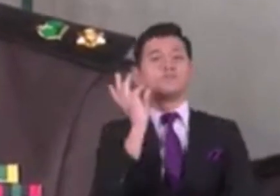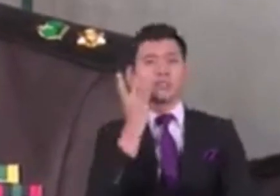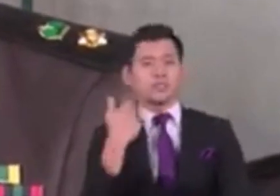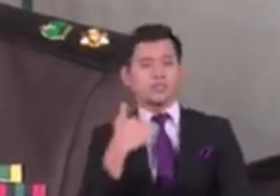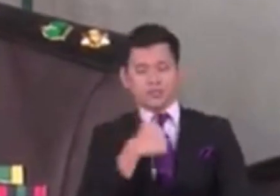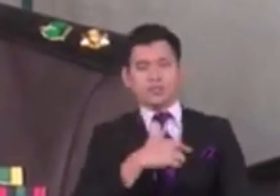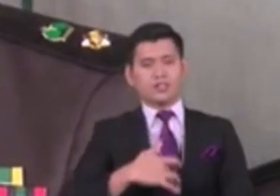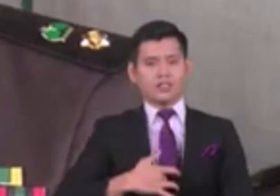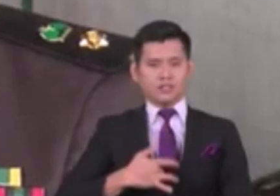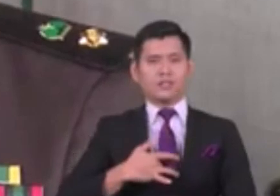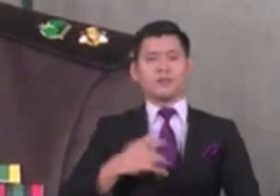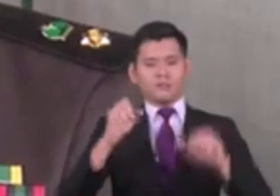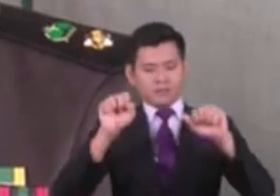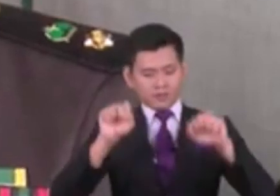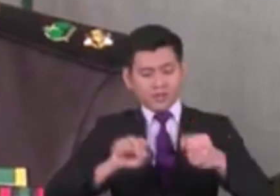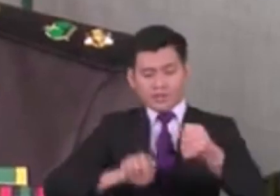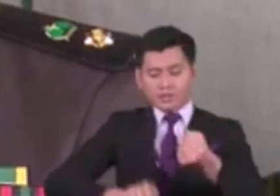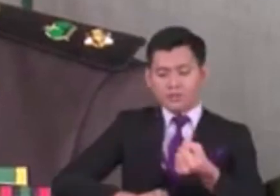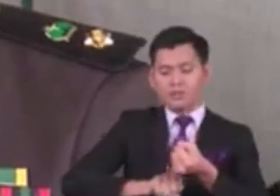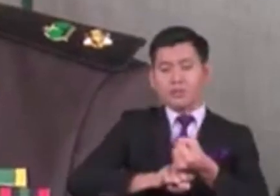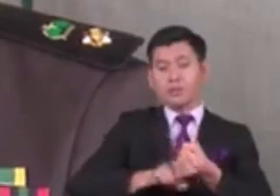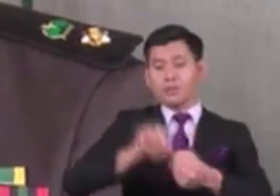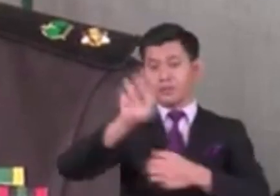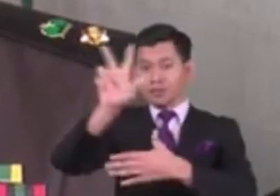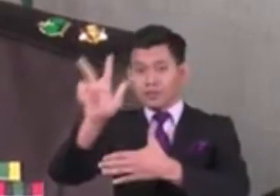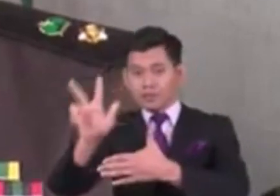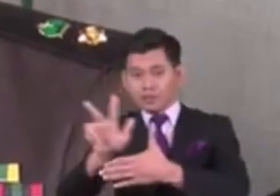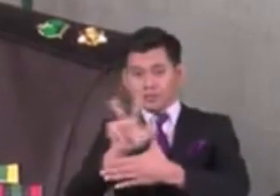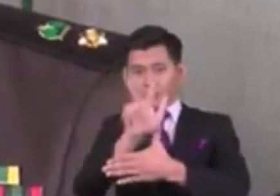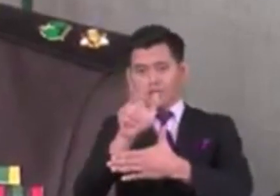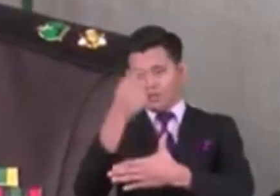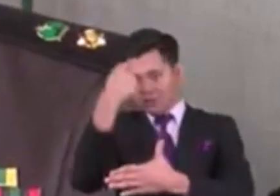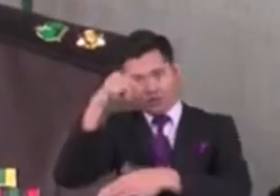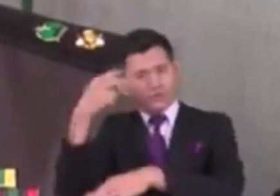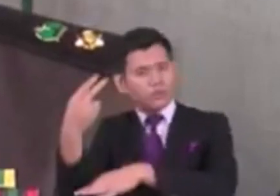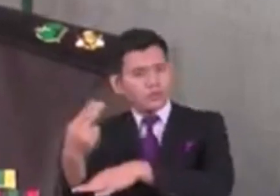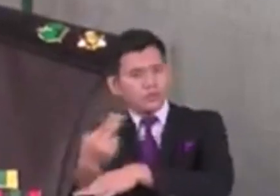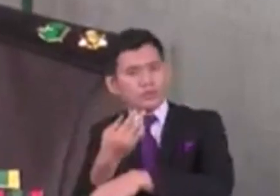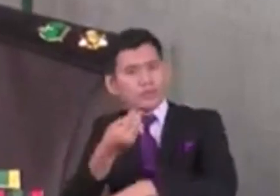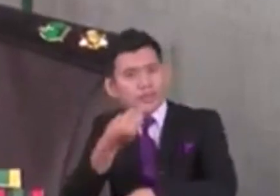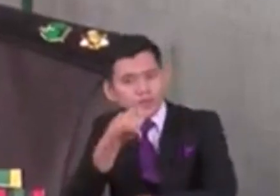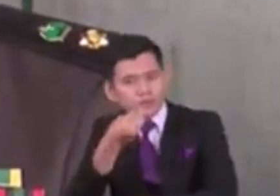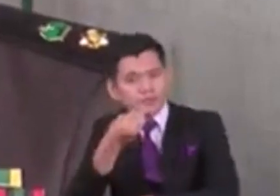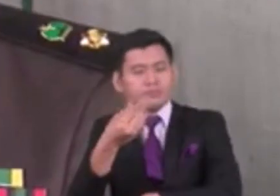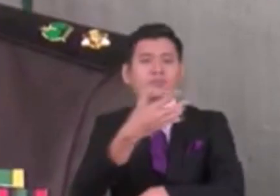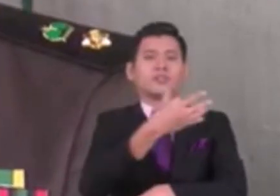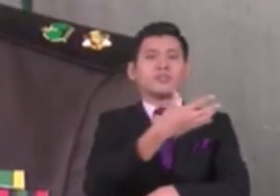menampung untuk 3 bulan lah. Itu tidak termasuk stokpil negara yang